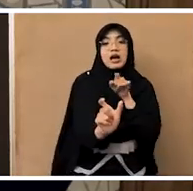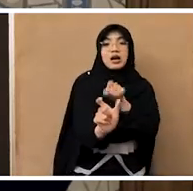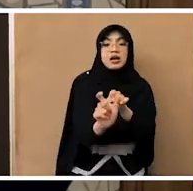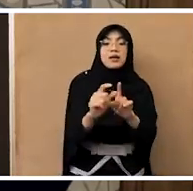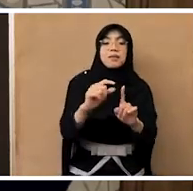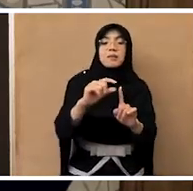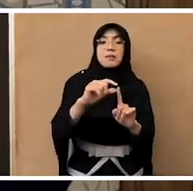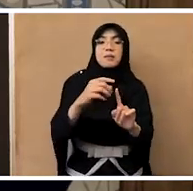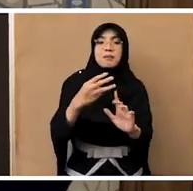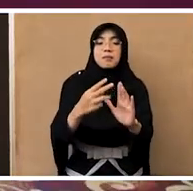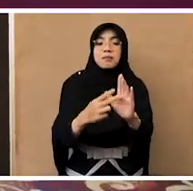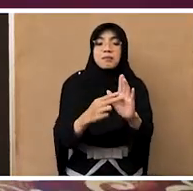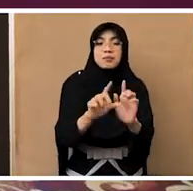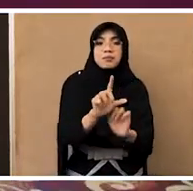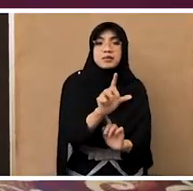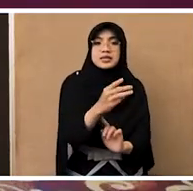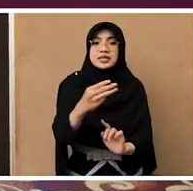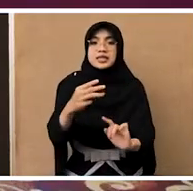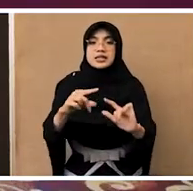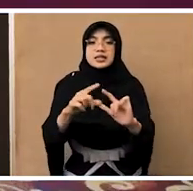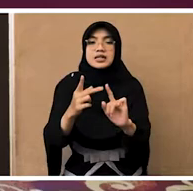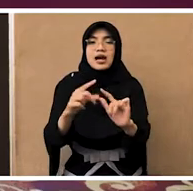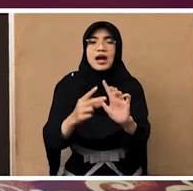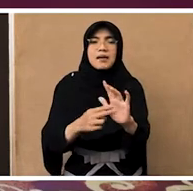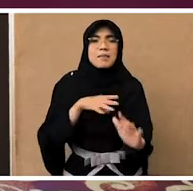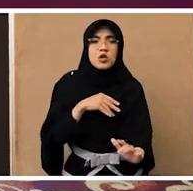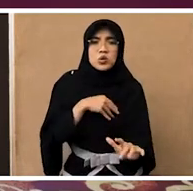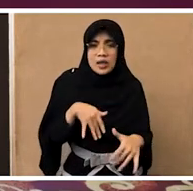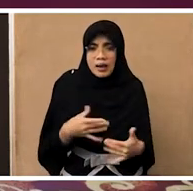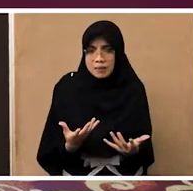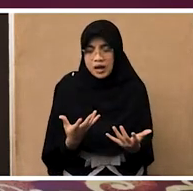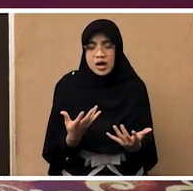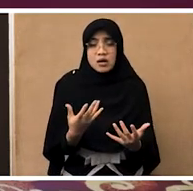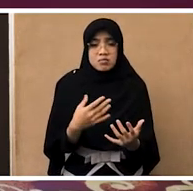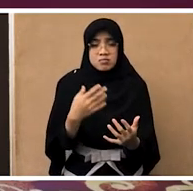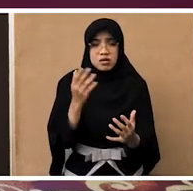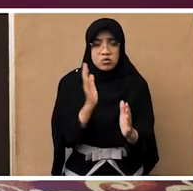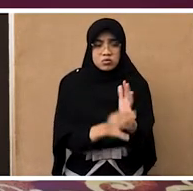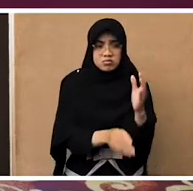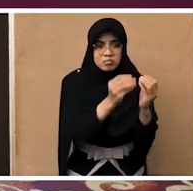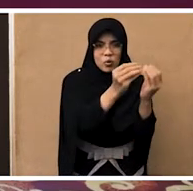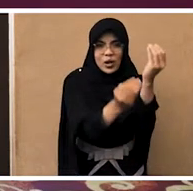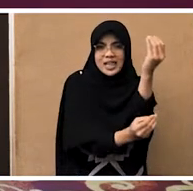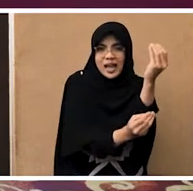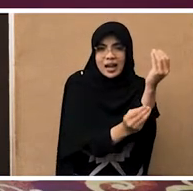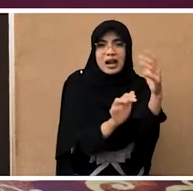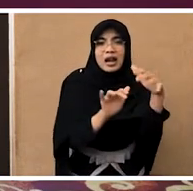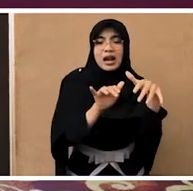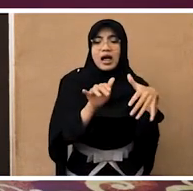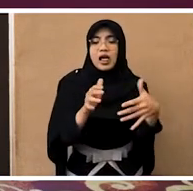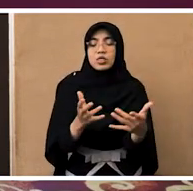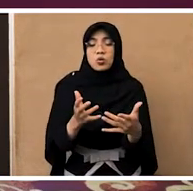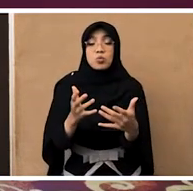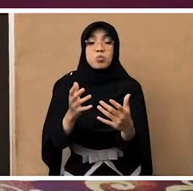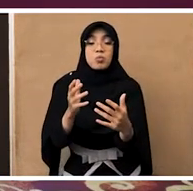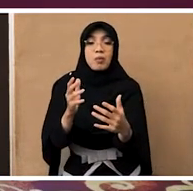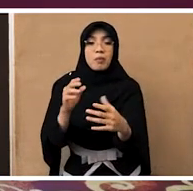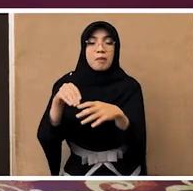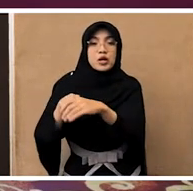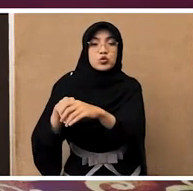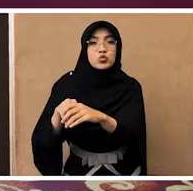merujuk ke mana ya gitu maksudnya apakah masuk lagi ke perwalian gitu apakah masuk lagi ke